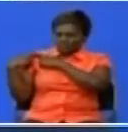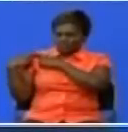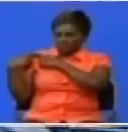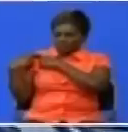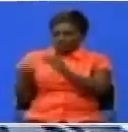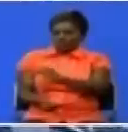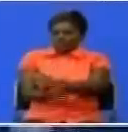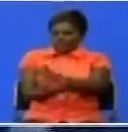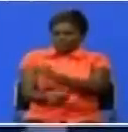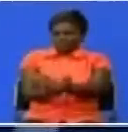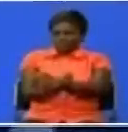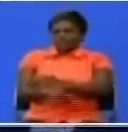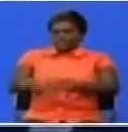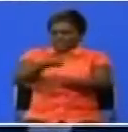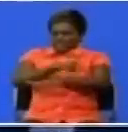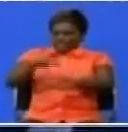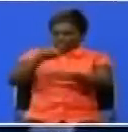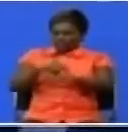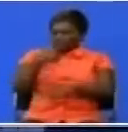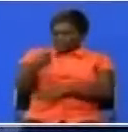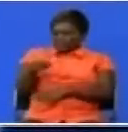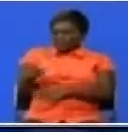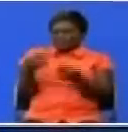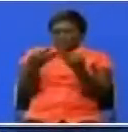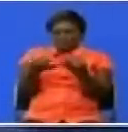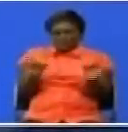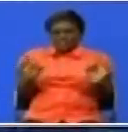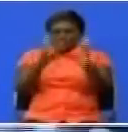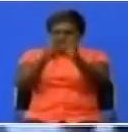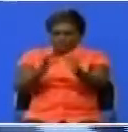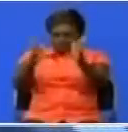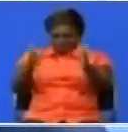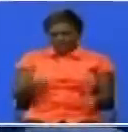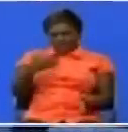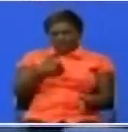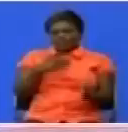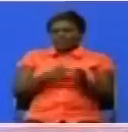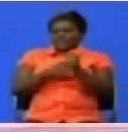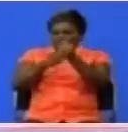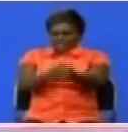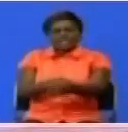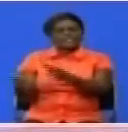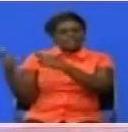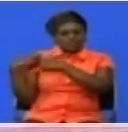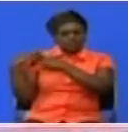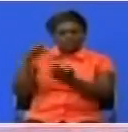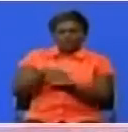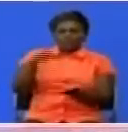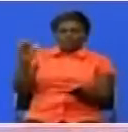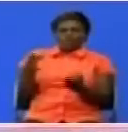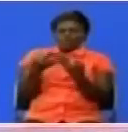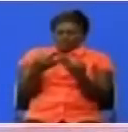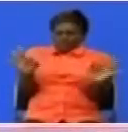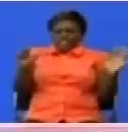in corruption. Mataifa hayo yametajwa kuwa na uhuru wa wanahabari, viongozi waliowajibika zaidi na vyombo huru